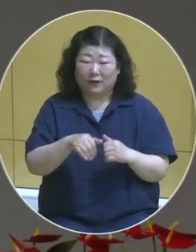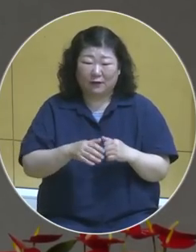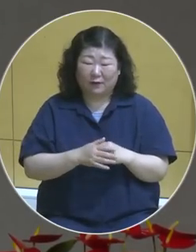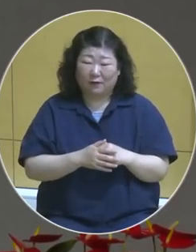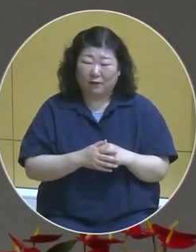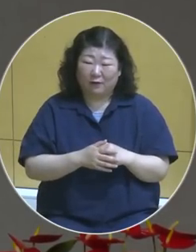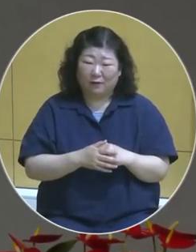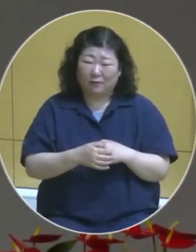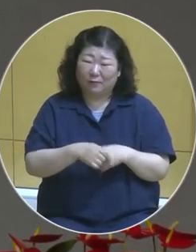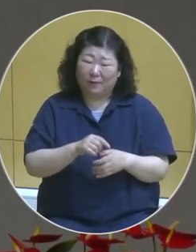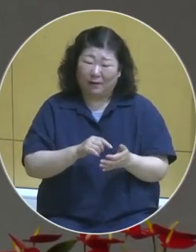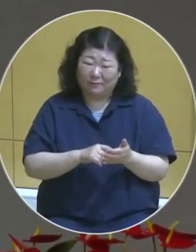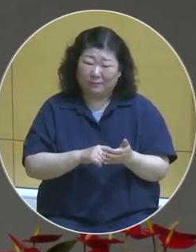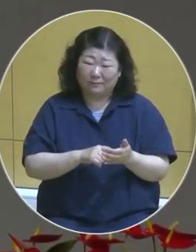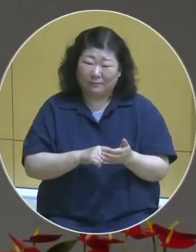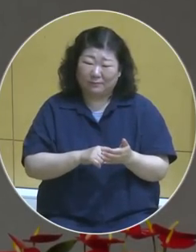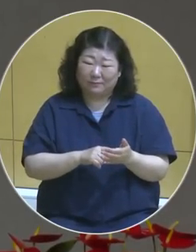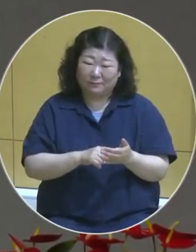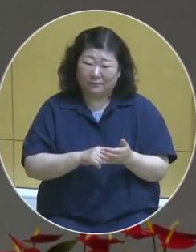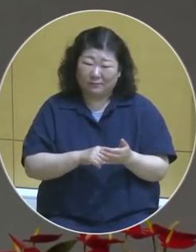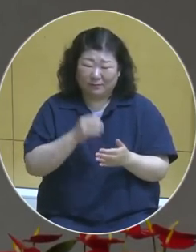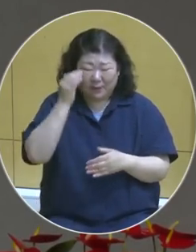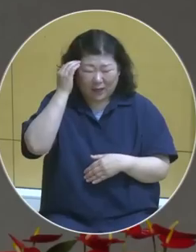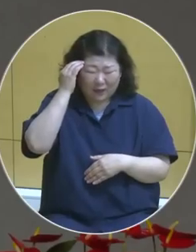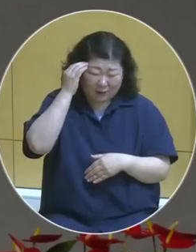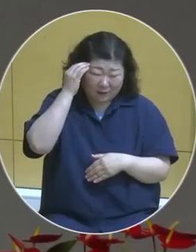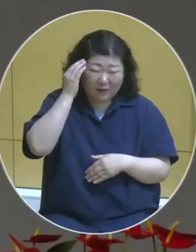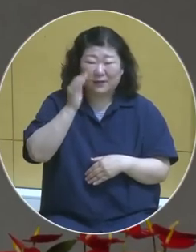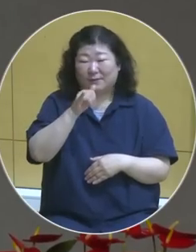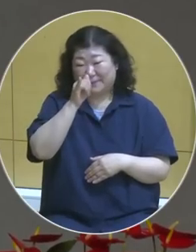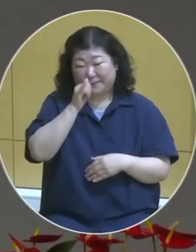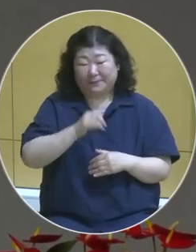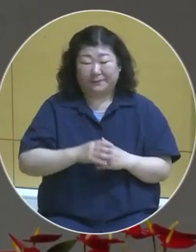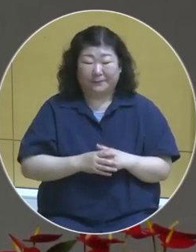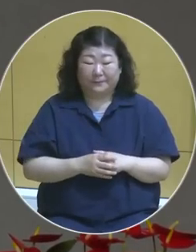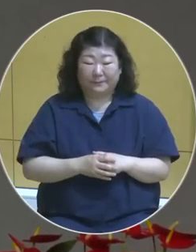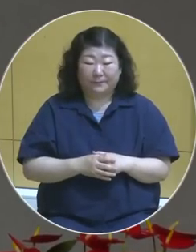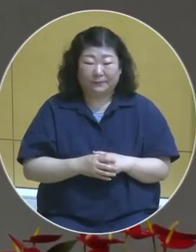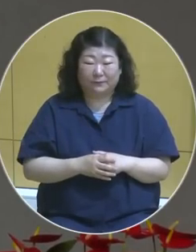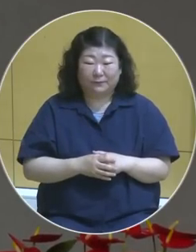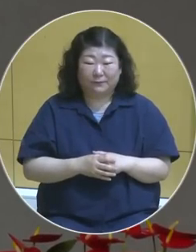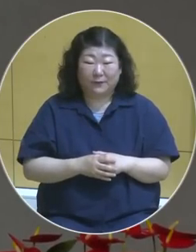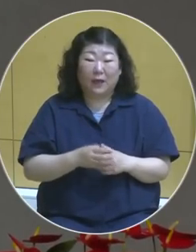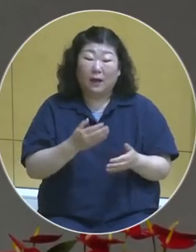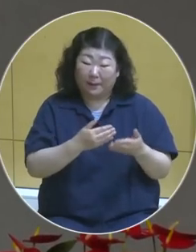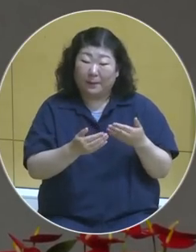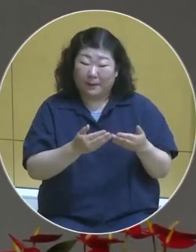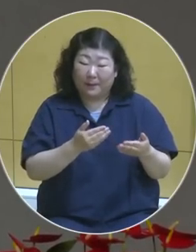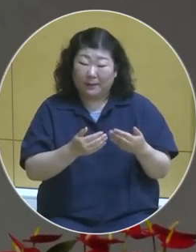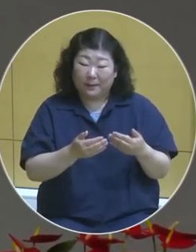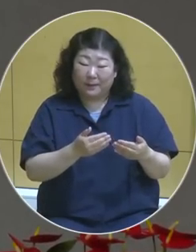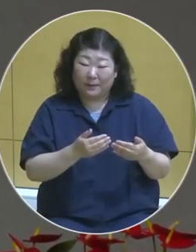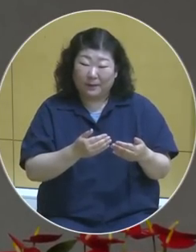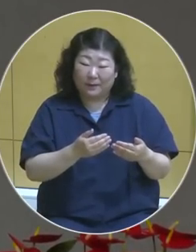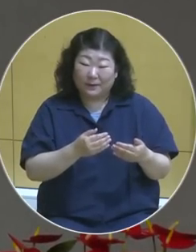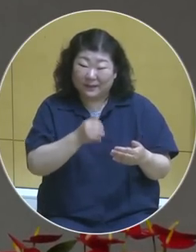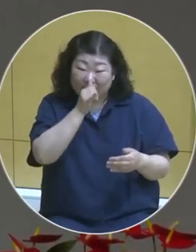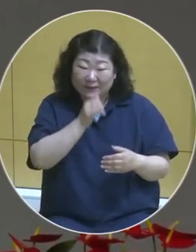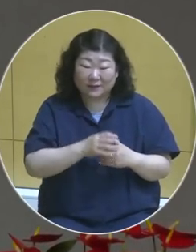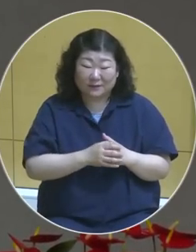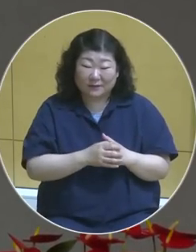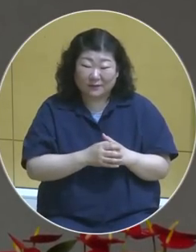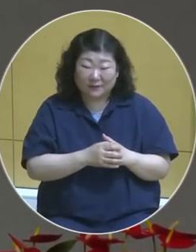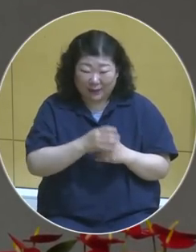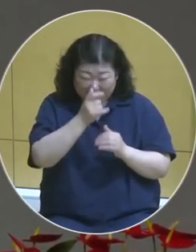기가 막히게 막으면서 기도의 자리에 못 나가도록 만든다는 것입니다. 여러분도 아마 그런 경험 중에 있는 사람들이 있을 겁니다.